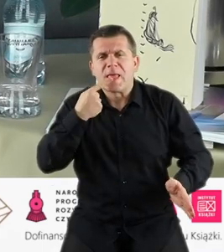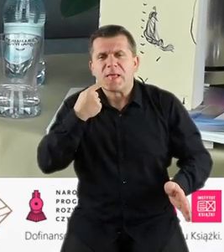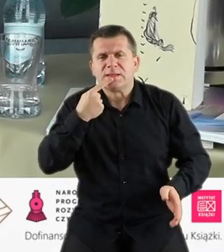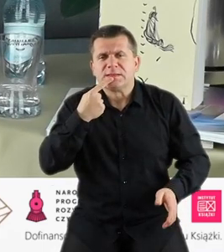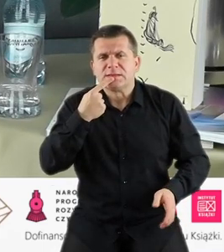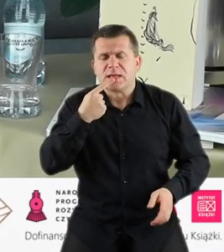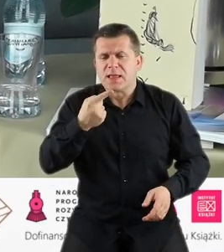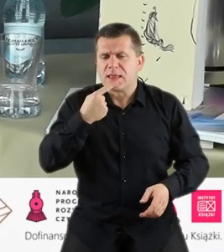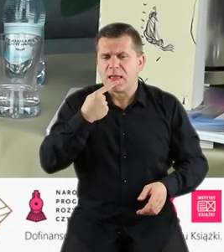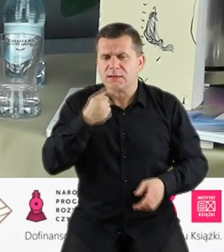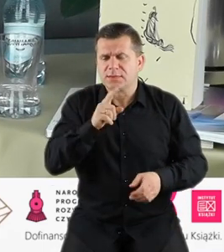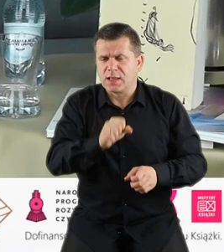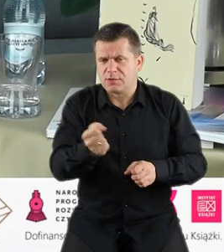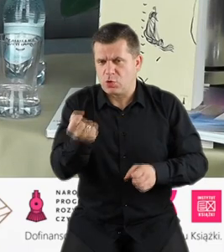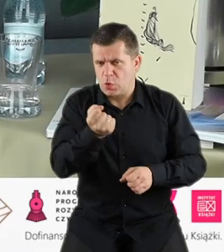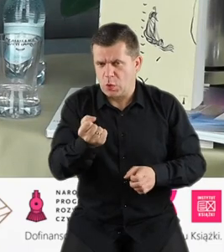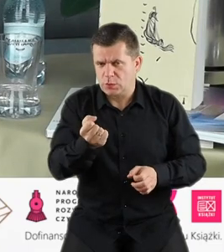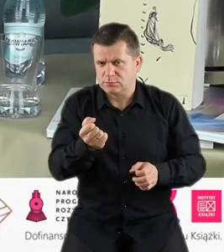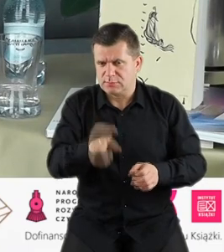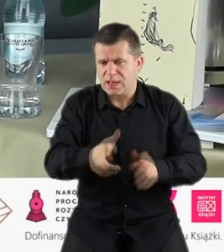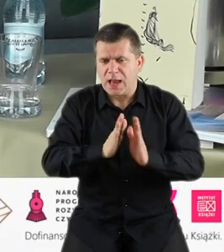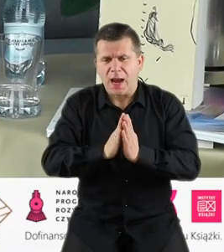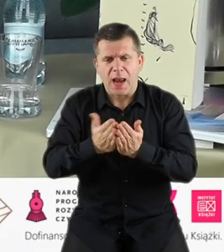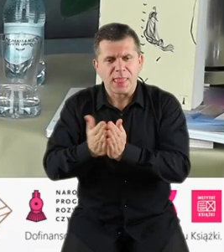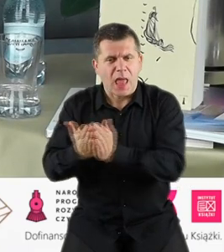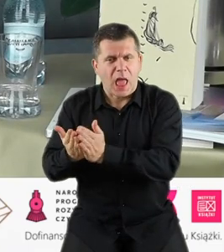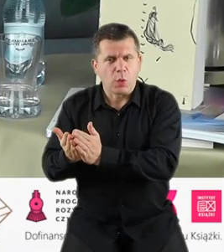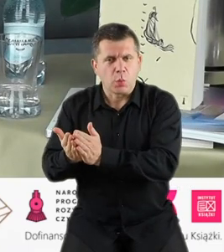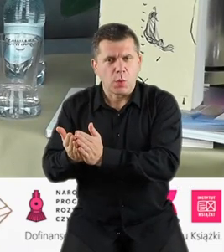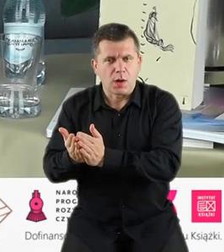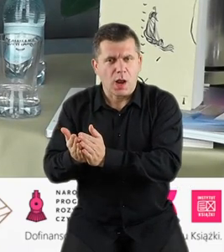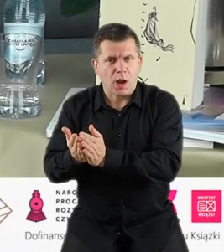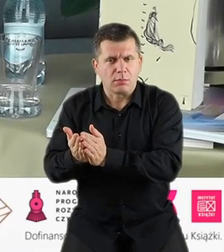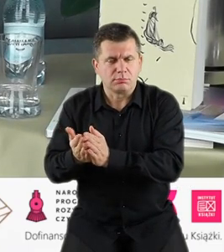jak bardzo język jest nośny i czy rzeczywiście literatura jest